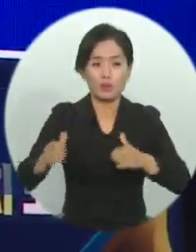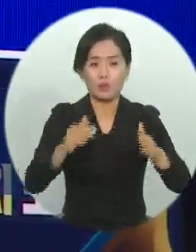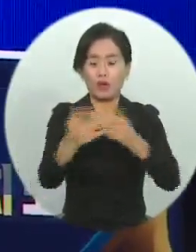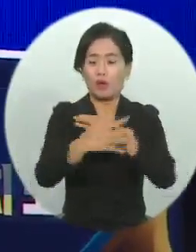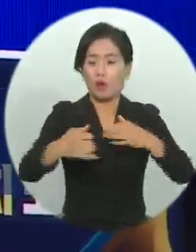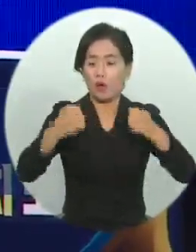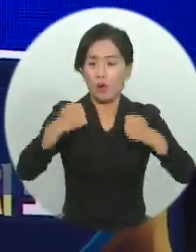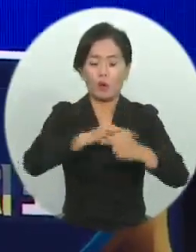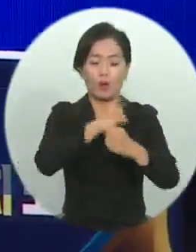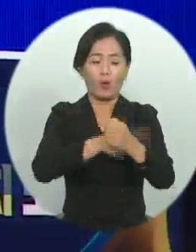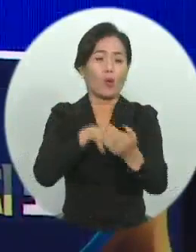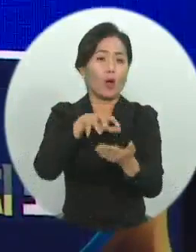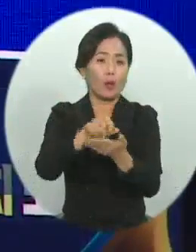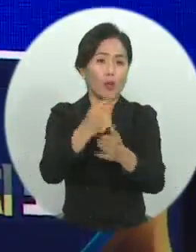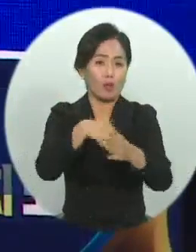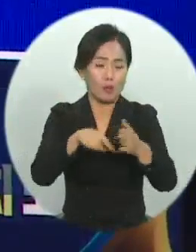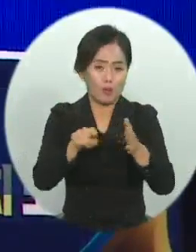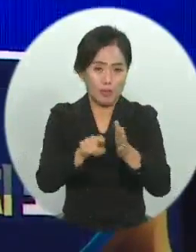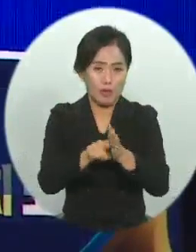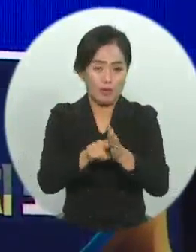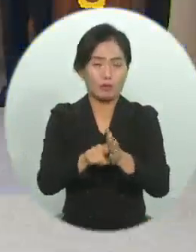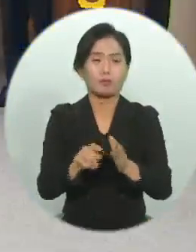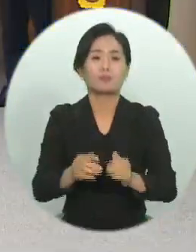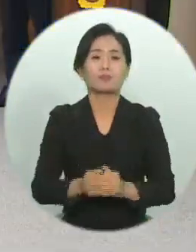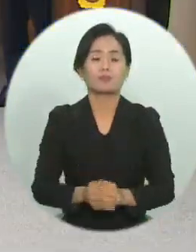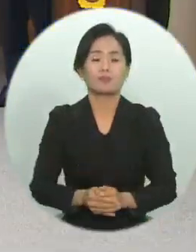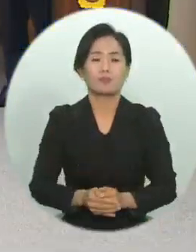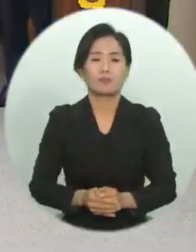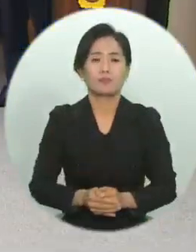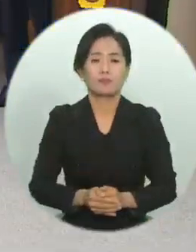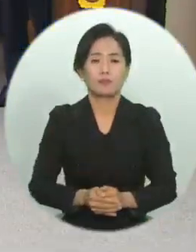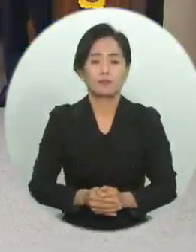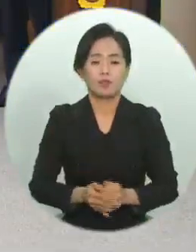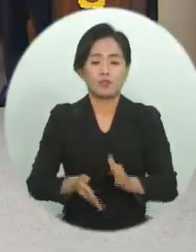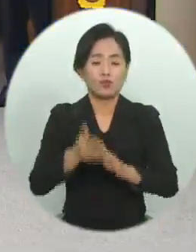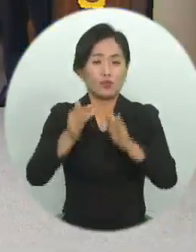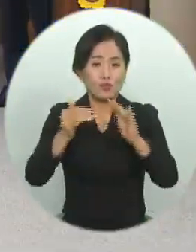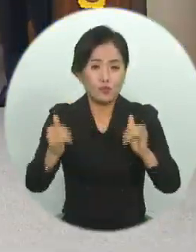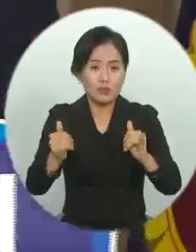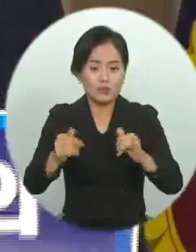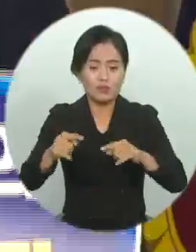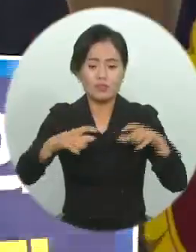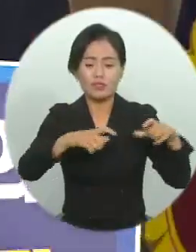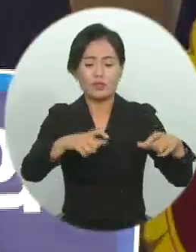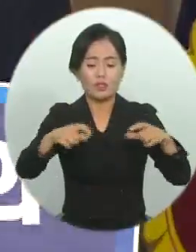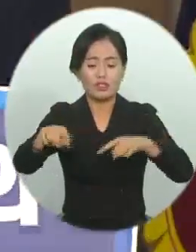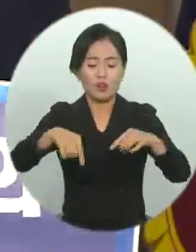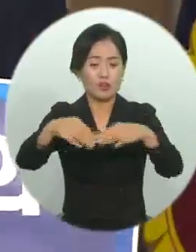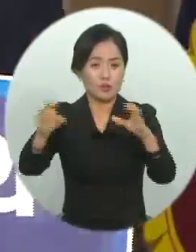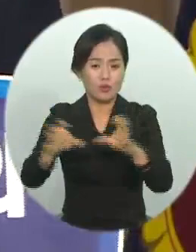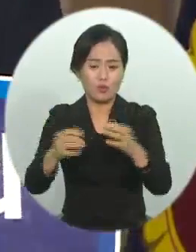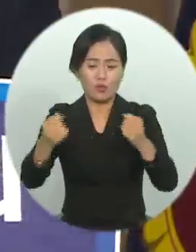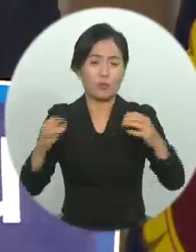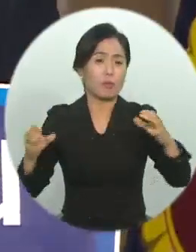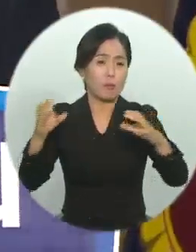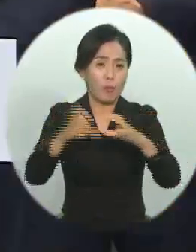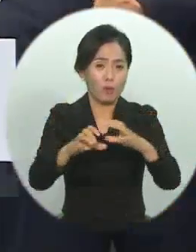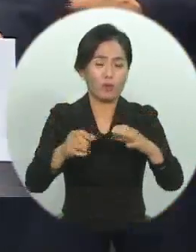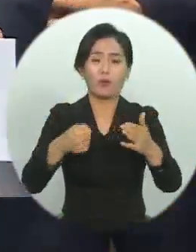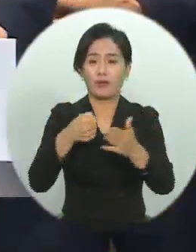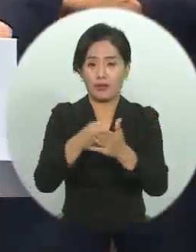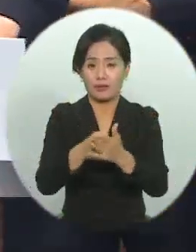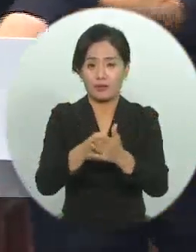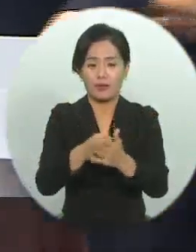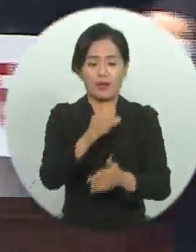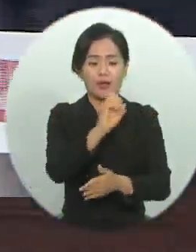도민의 건강권 확보하기 위한. 주민뿐만 아니라 지역 정치권도 힘을 모으기로 했습니다. 전남